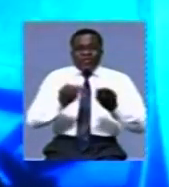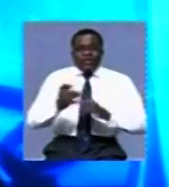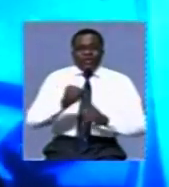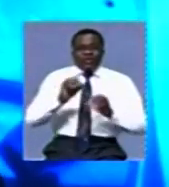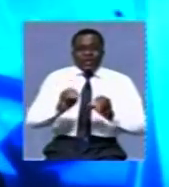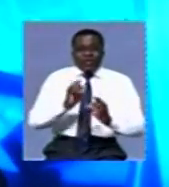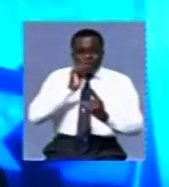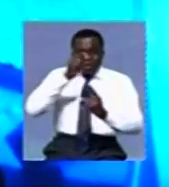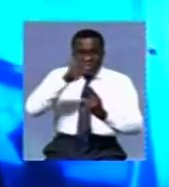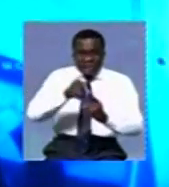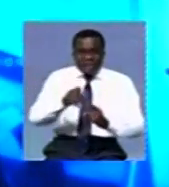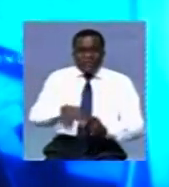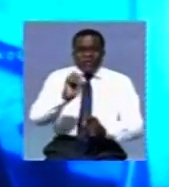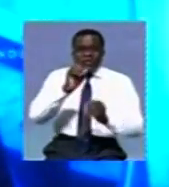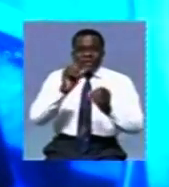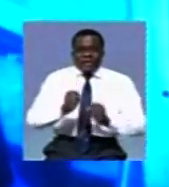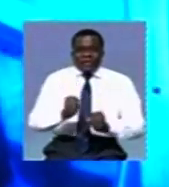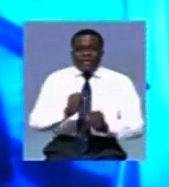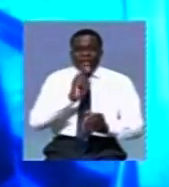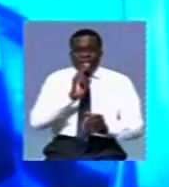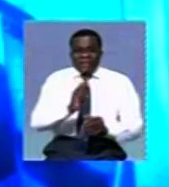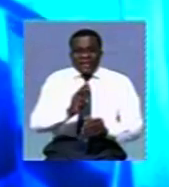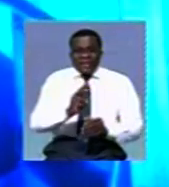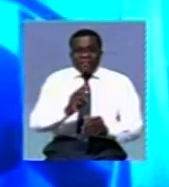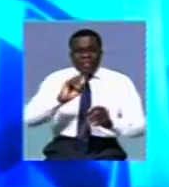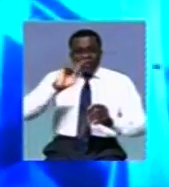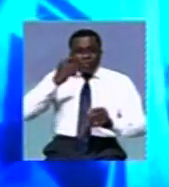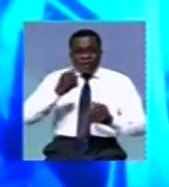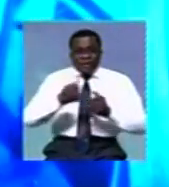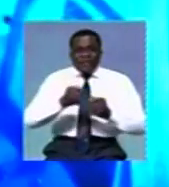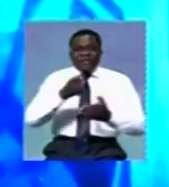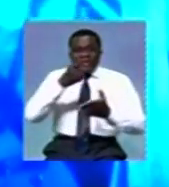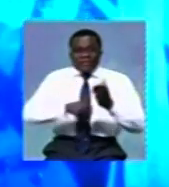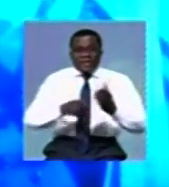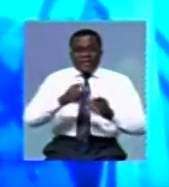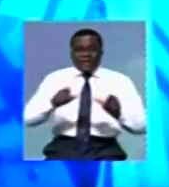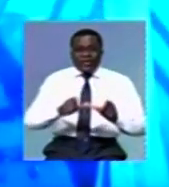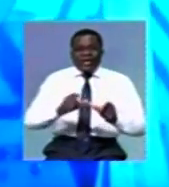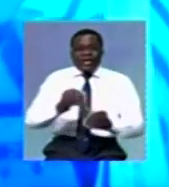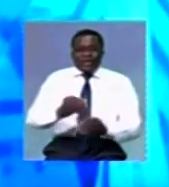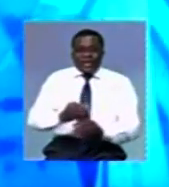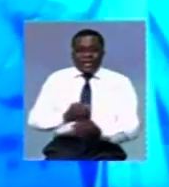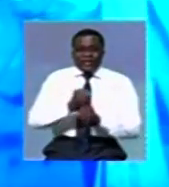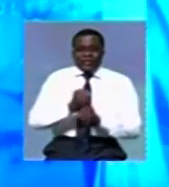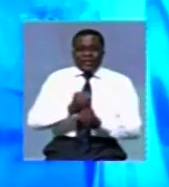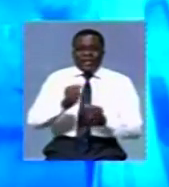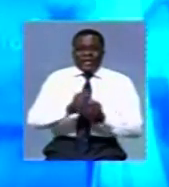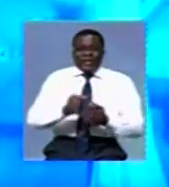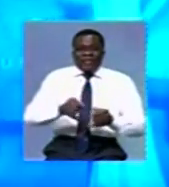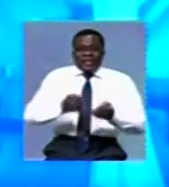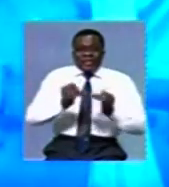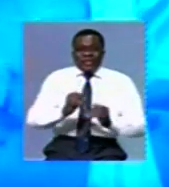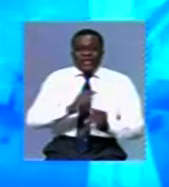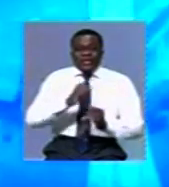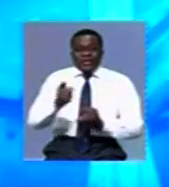Cotonou. Objectif, trouver des stratégies appropriées à la gouvernance de la fiscalité locale. Blaise Adanko et Michel Elegbe